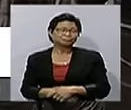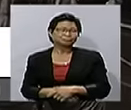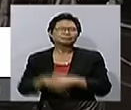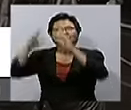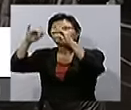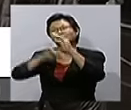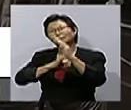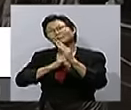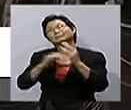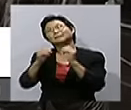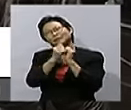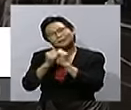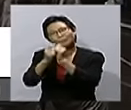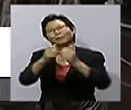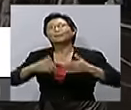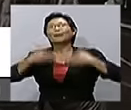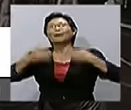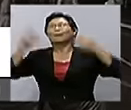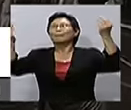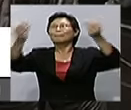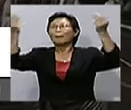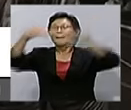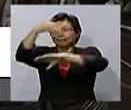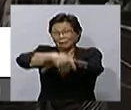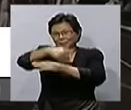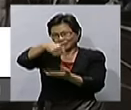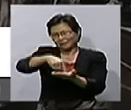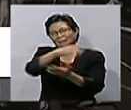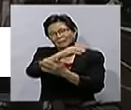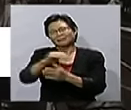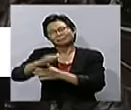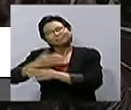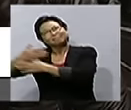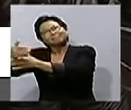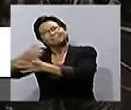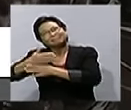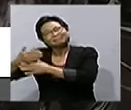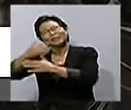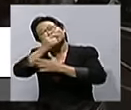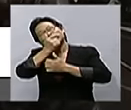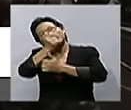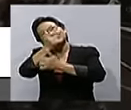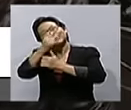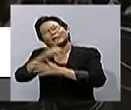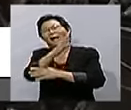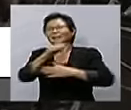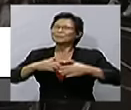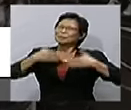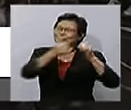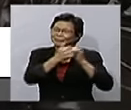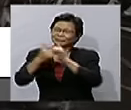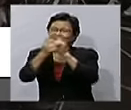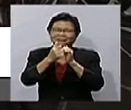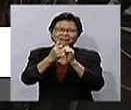sama-sama kita dapat memeriahkan majlis pada malam ini dan berkongsi keterujaan dan juga kegembiraan ini bersama